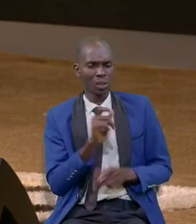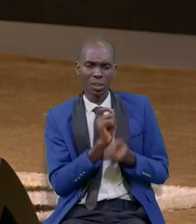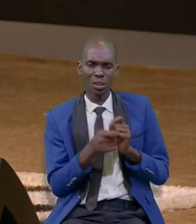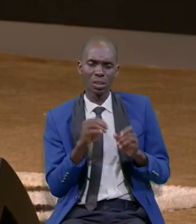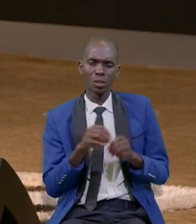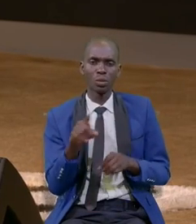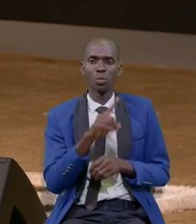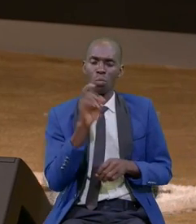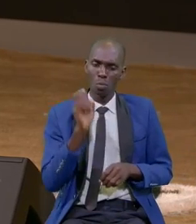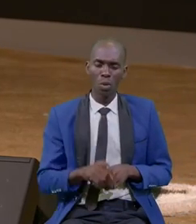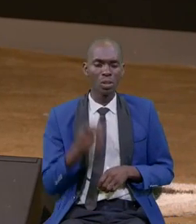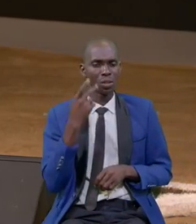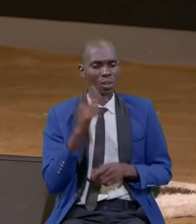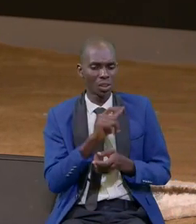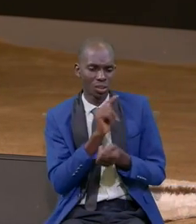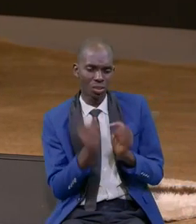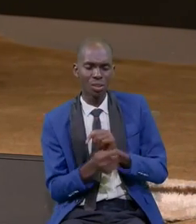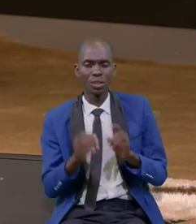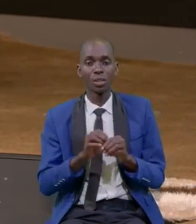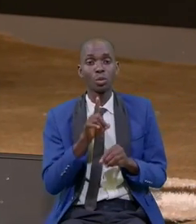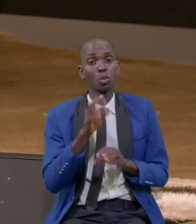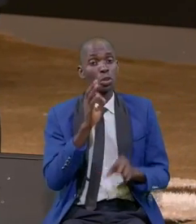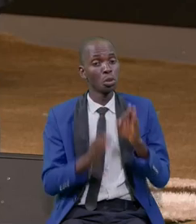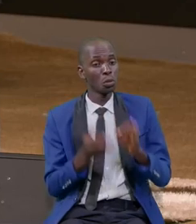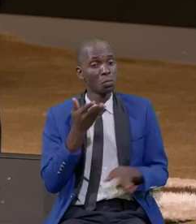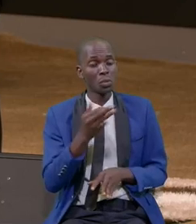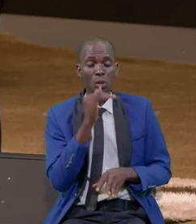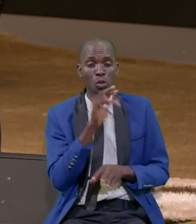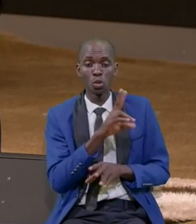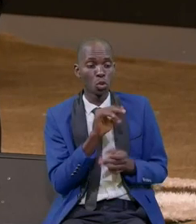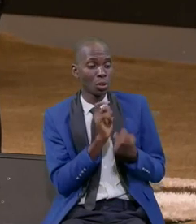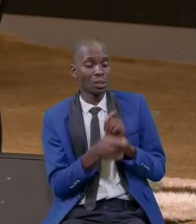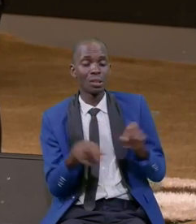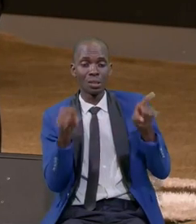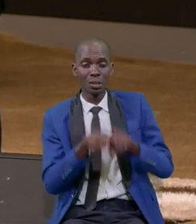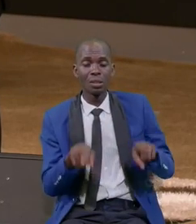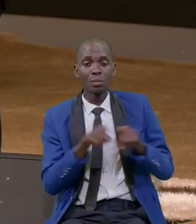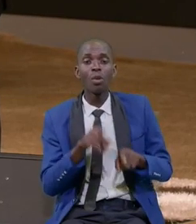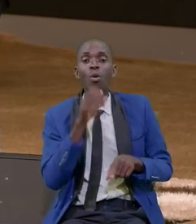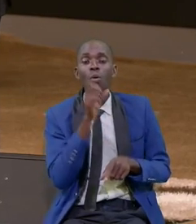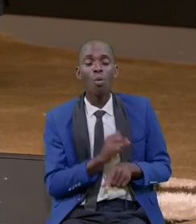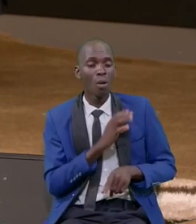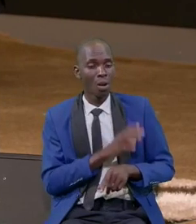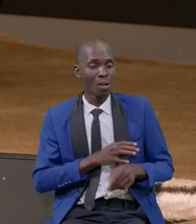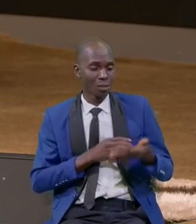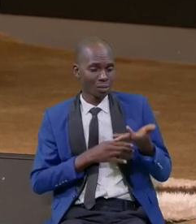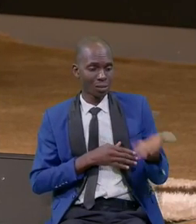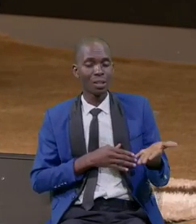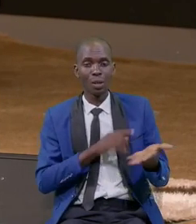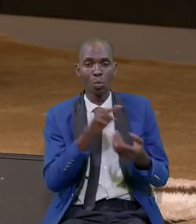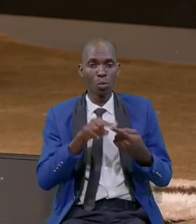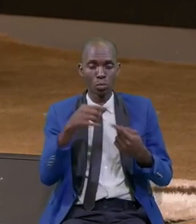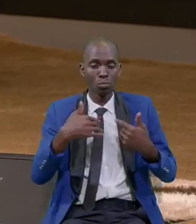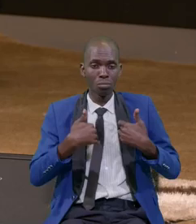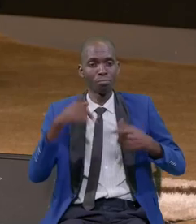transformation. Si la transformation n'est pas là, Paul nous dit, par inspiration de l'Esprit,